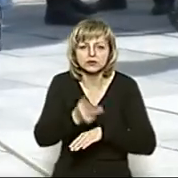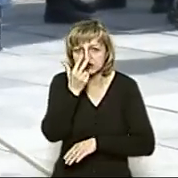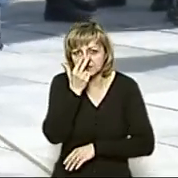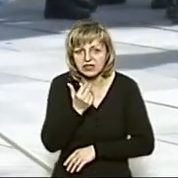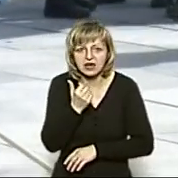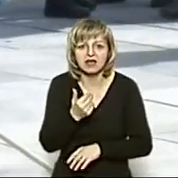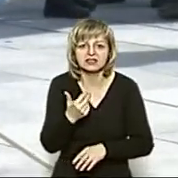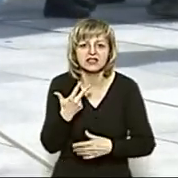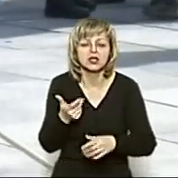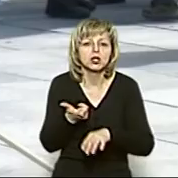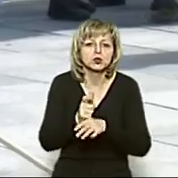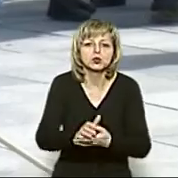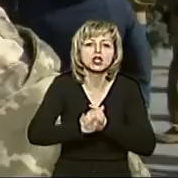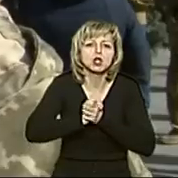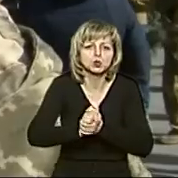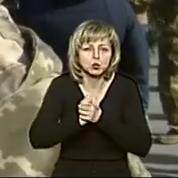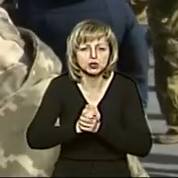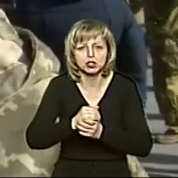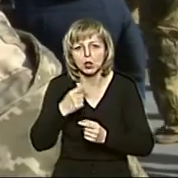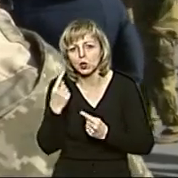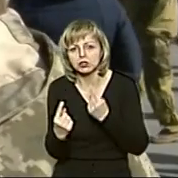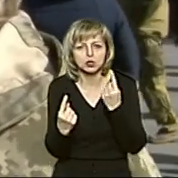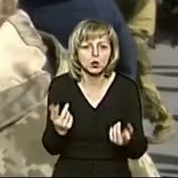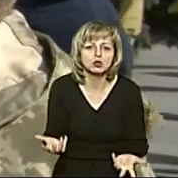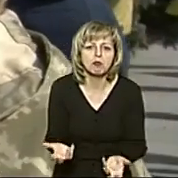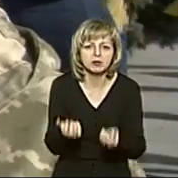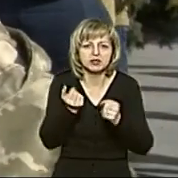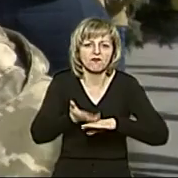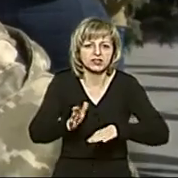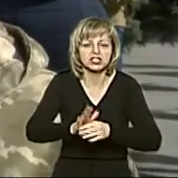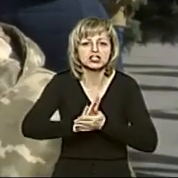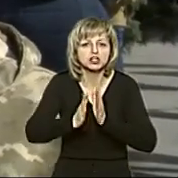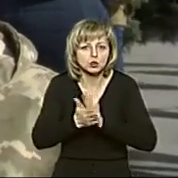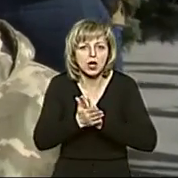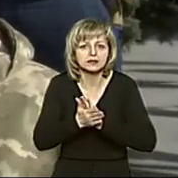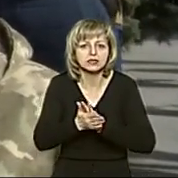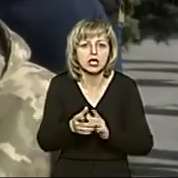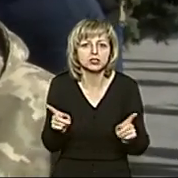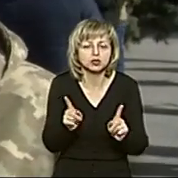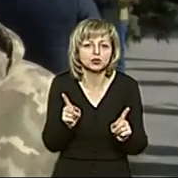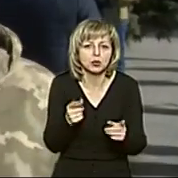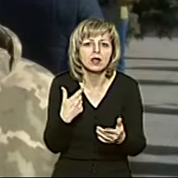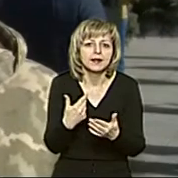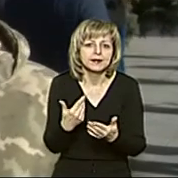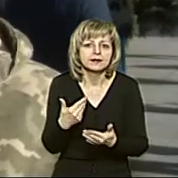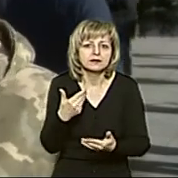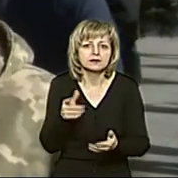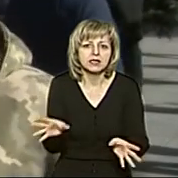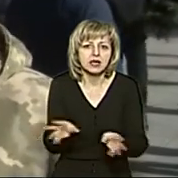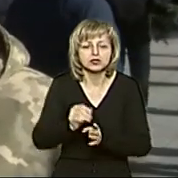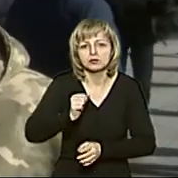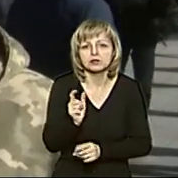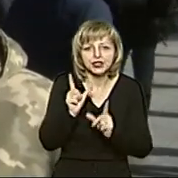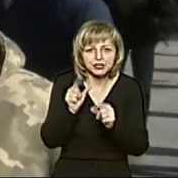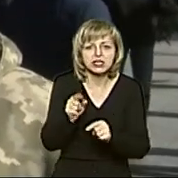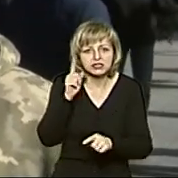Настільки дружні, настільки друг друга підтримують, навіть в важкі такі ситуації, що от йдеш з побратими, ти знаєш,